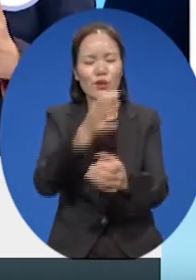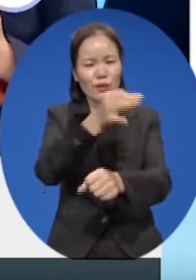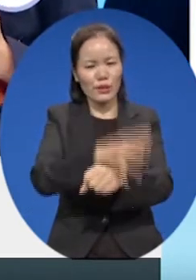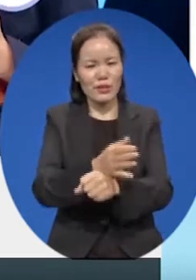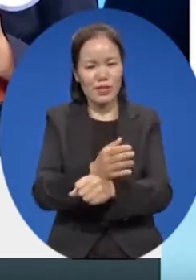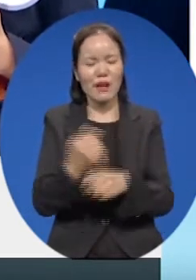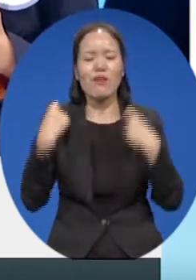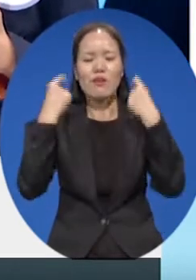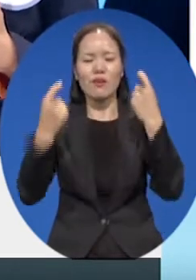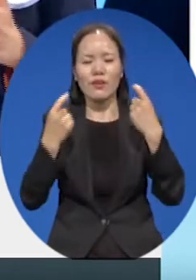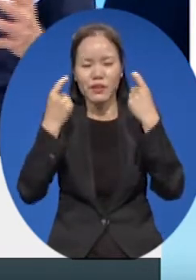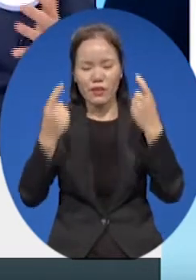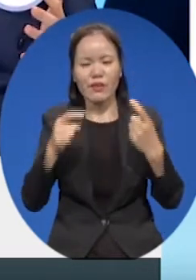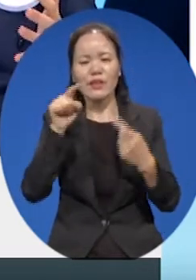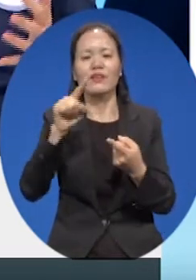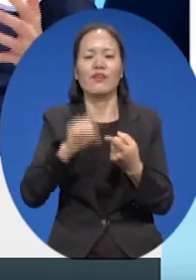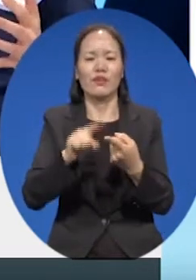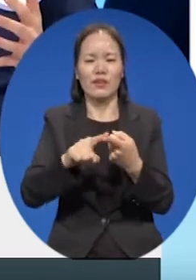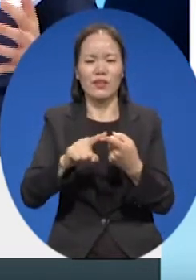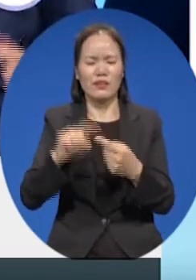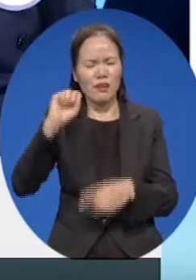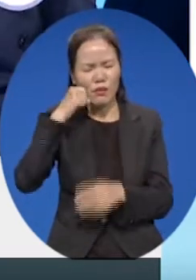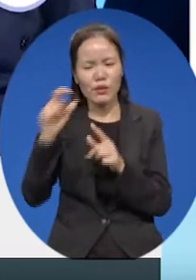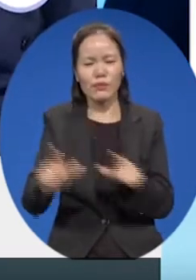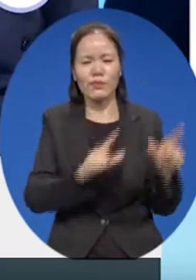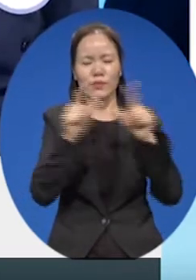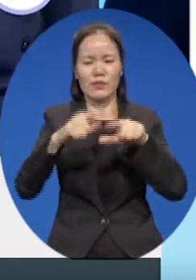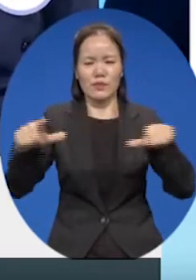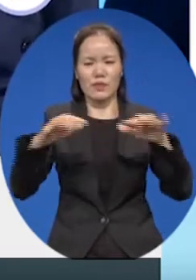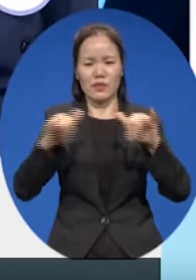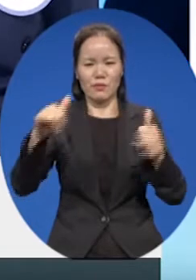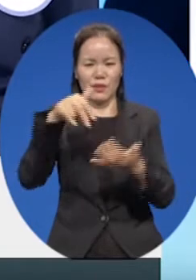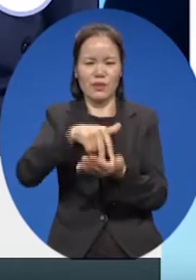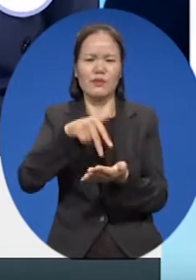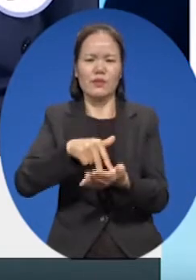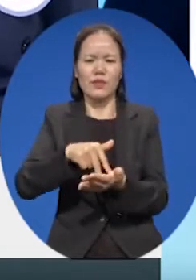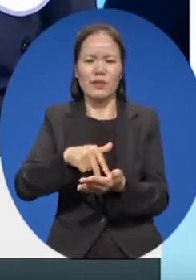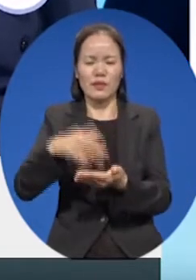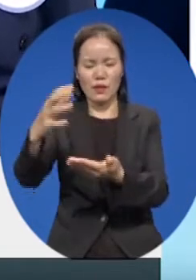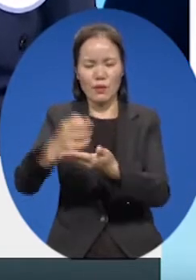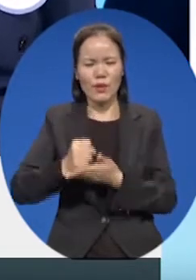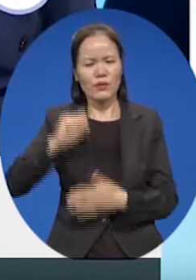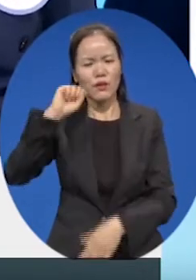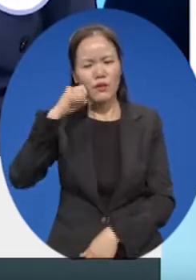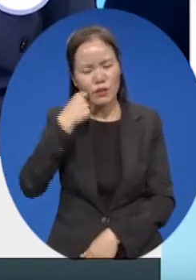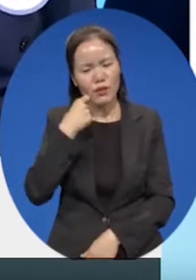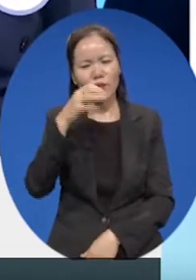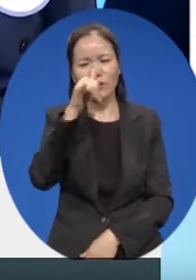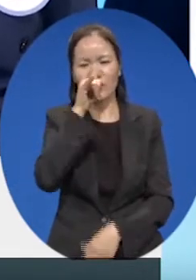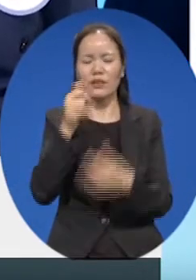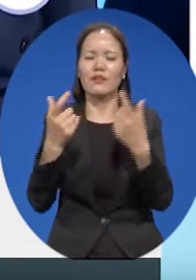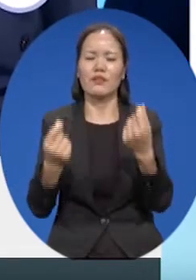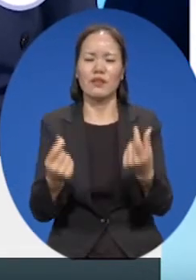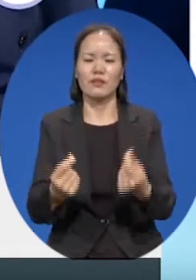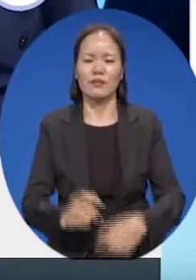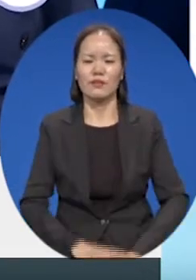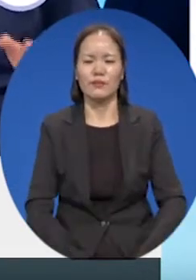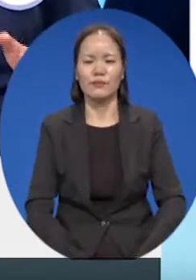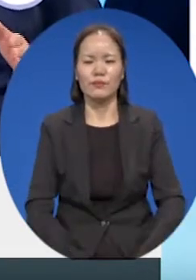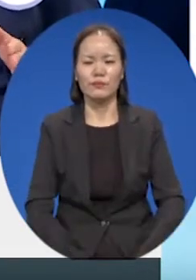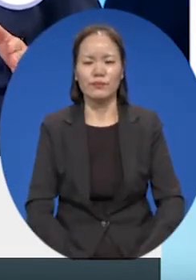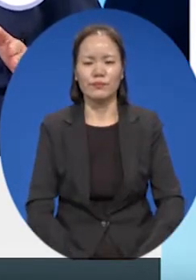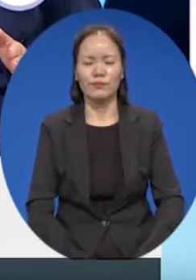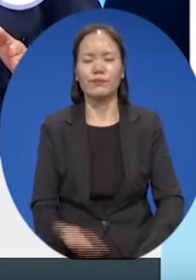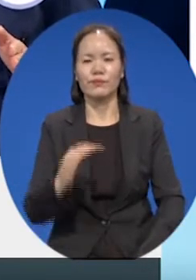지금 어렵게 사는 어떤 일반 서민의 입장에서는 좀 받아들이기 힘든 부분이 있는 게 아닌가 좀 그런 생각이 듭니다. 그리고